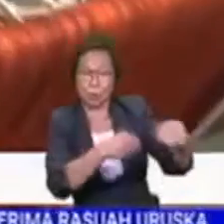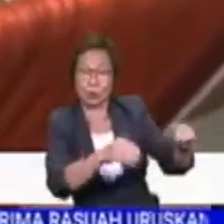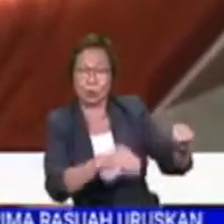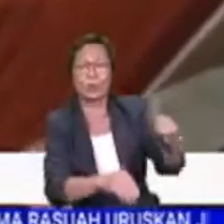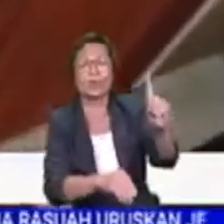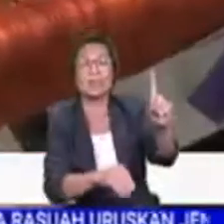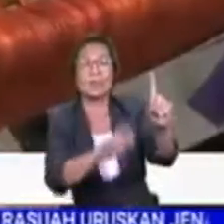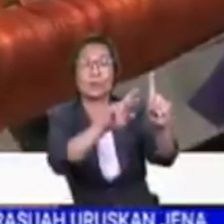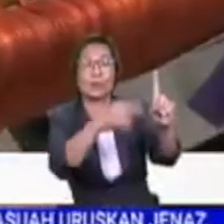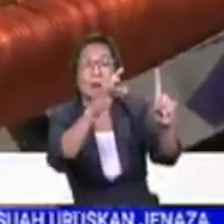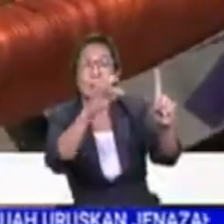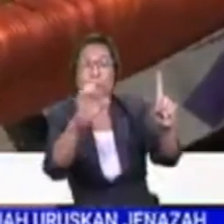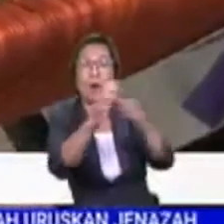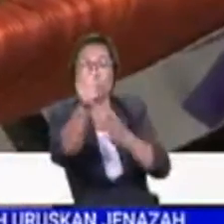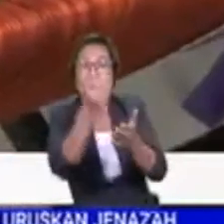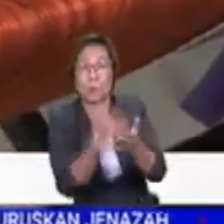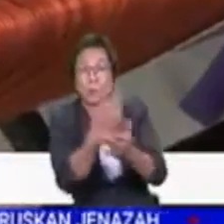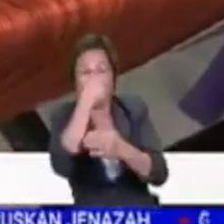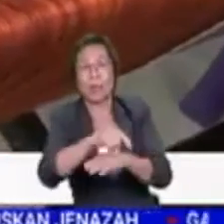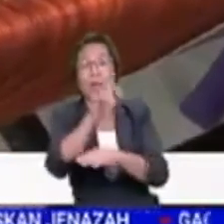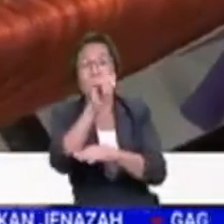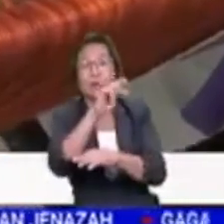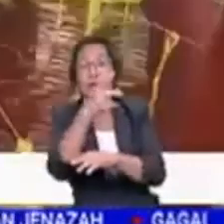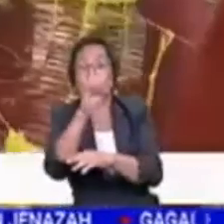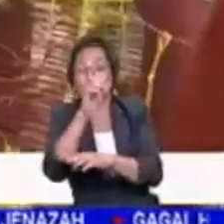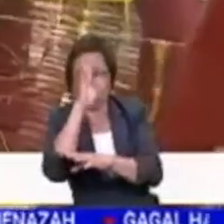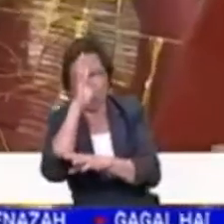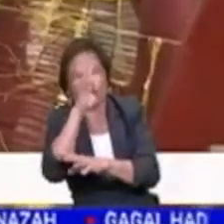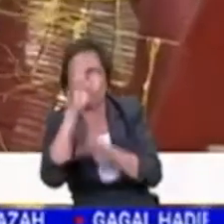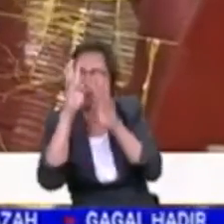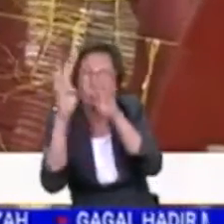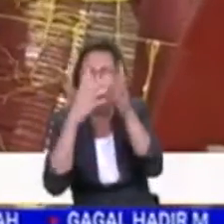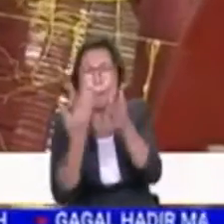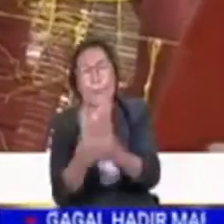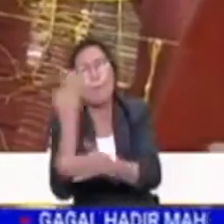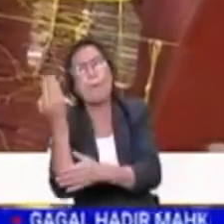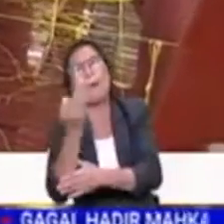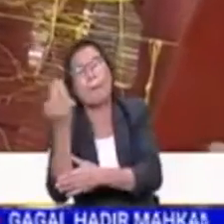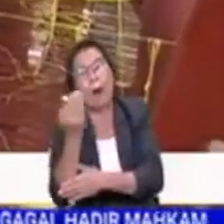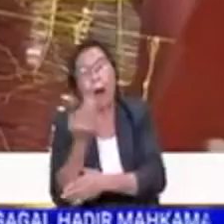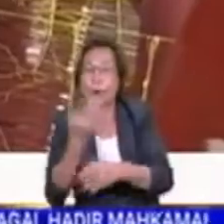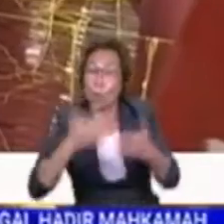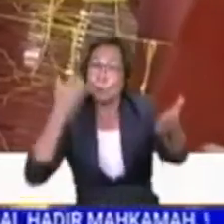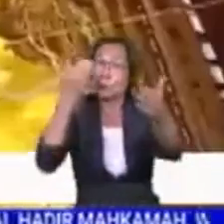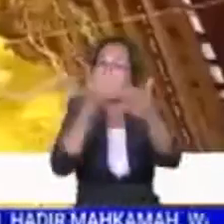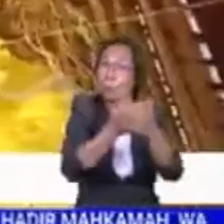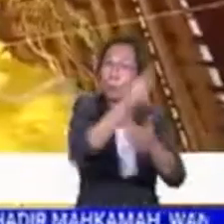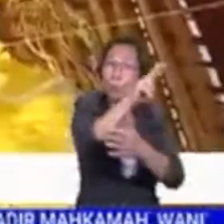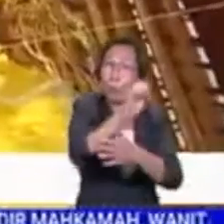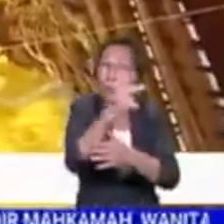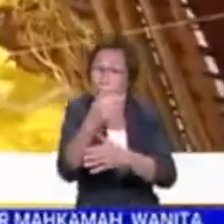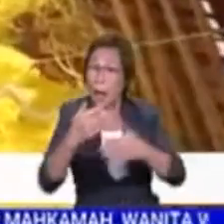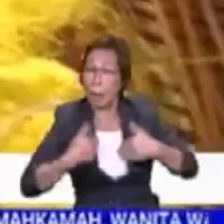harga RM1,800 bagi songket dengan reka bentuk biasa. Harga yang ditawarkan pernah mencecah